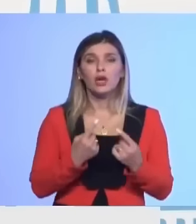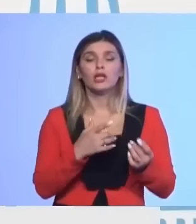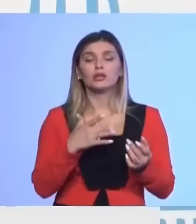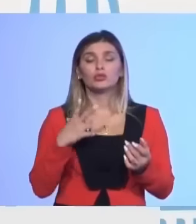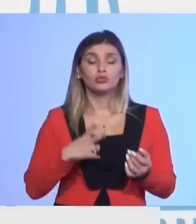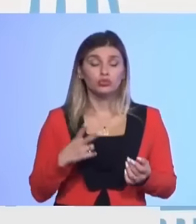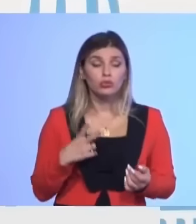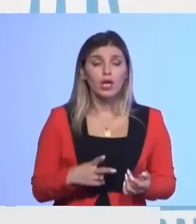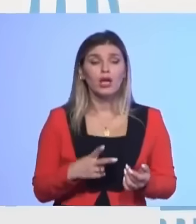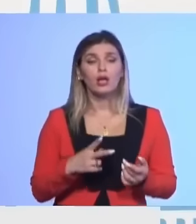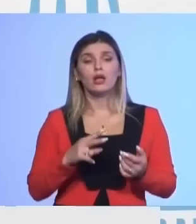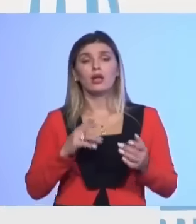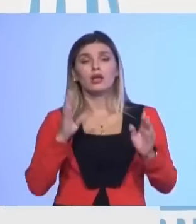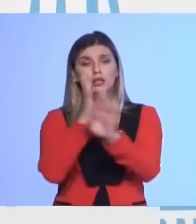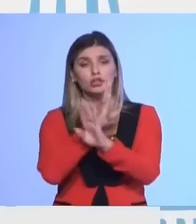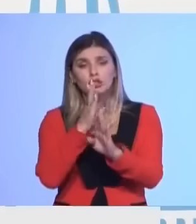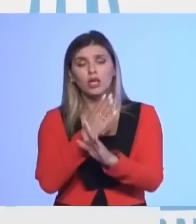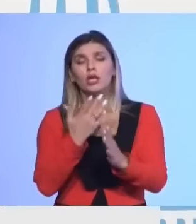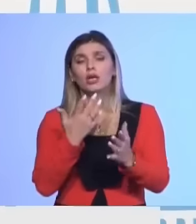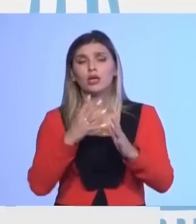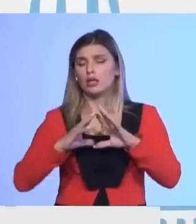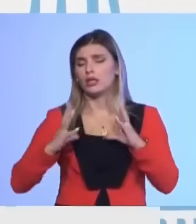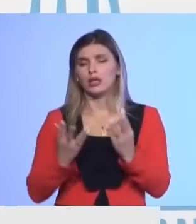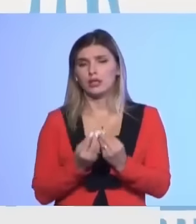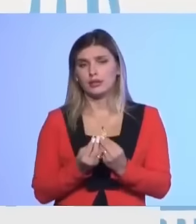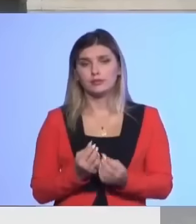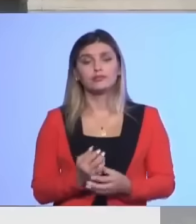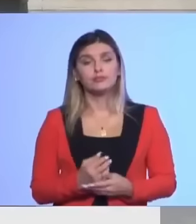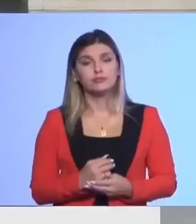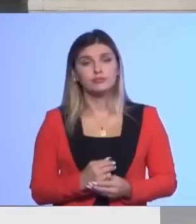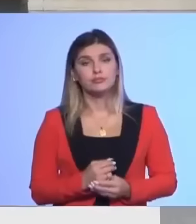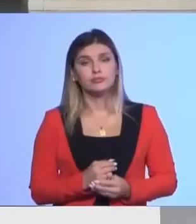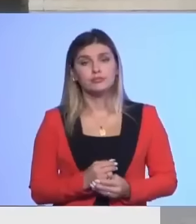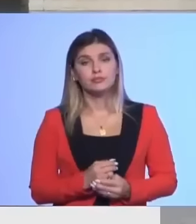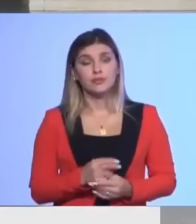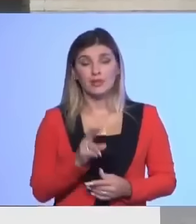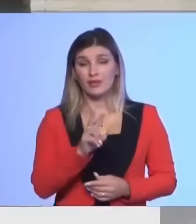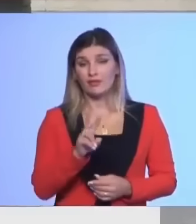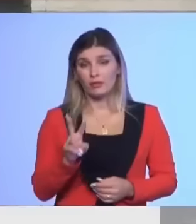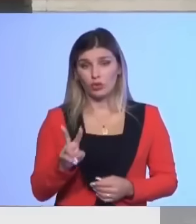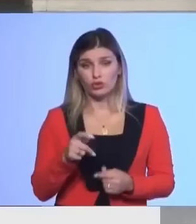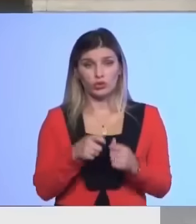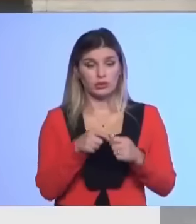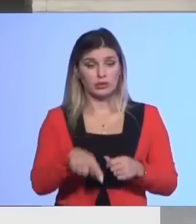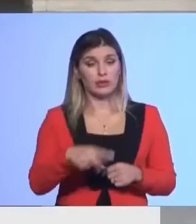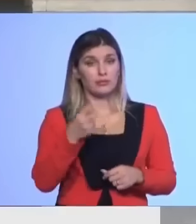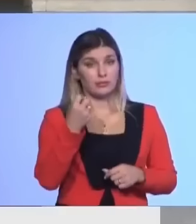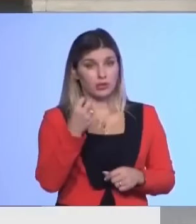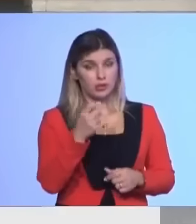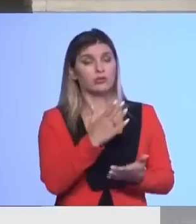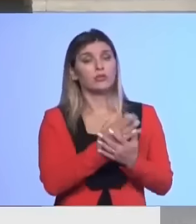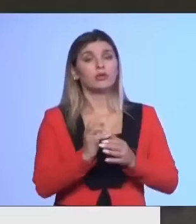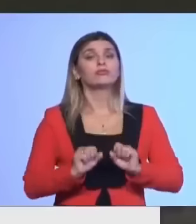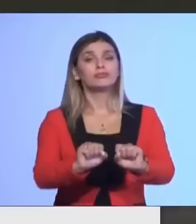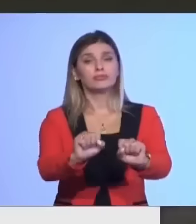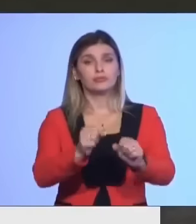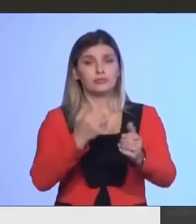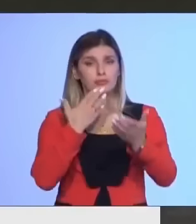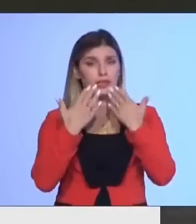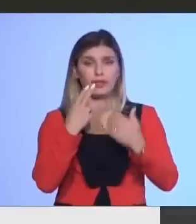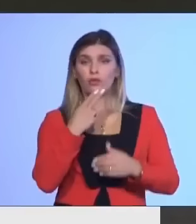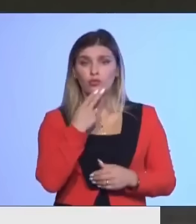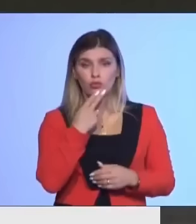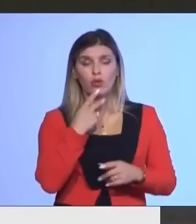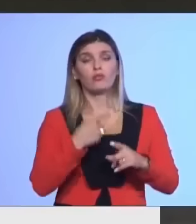urbanistike, arkitekturore e të qytetit në tërsi. Vetëvendosjen e Prishtinë përveç e pati kundërshtuar në seancë, pati mbajtur